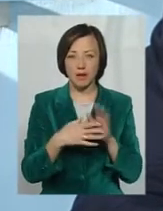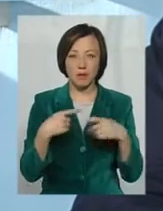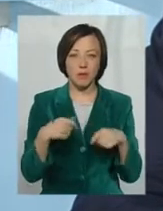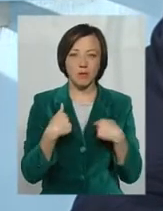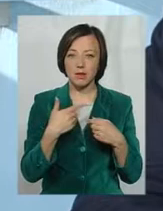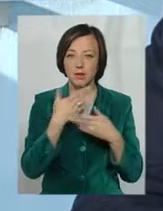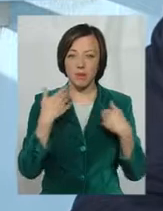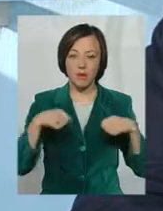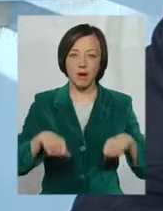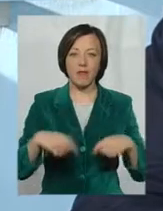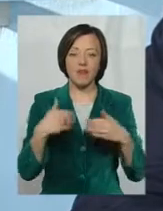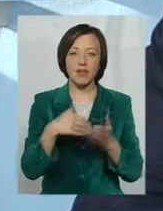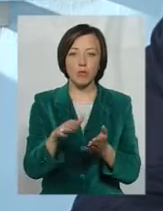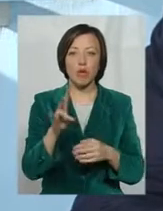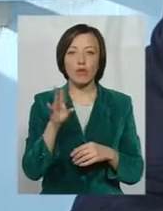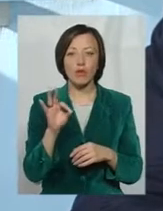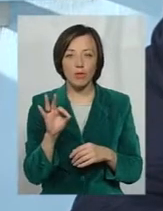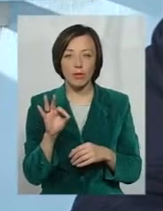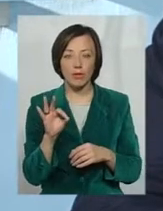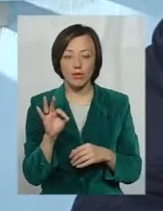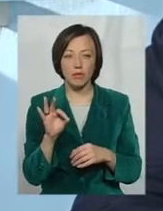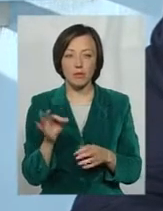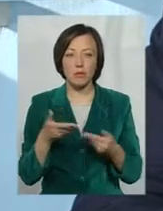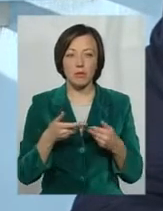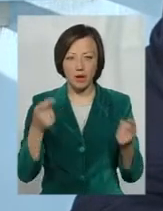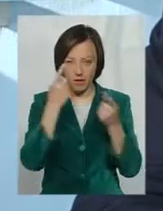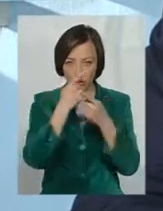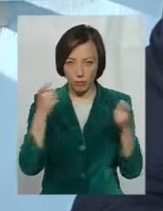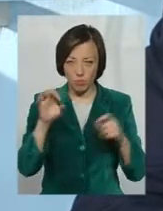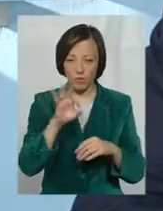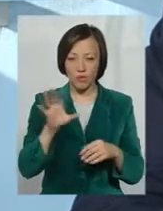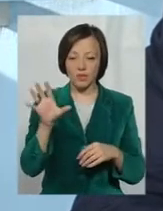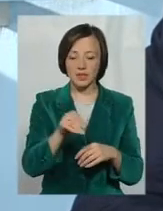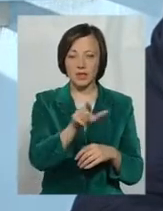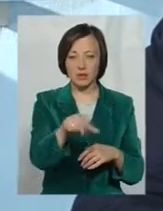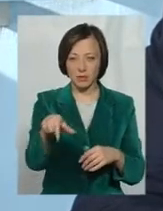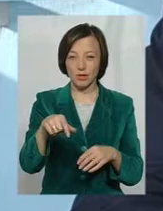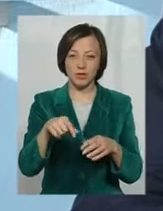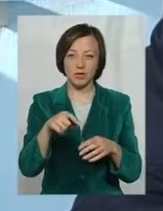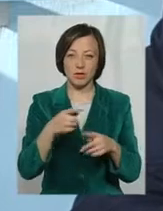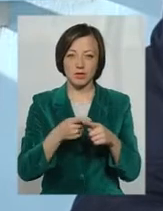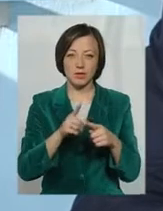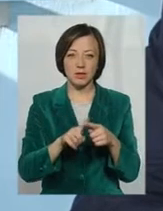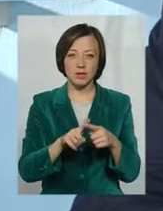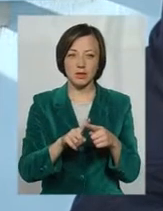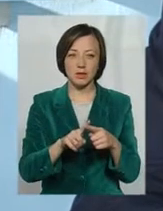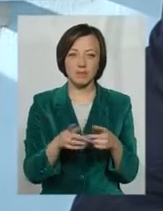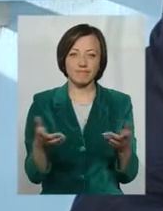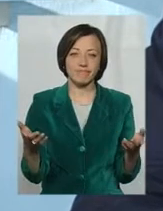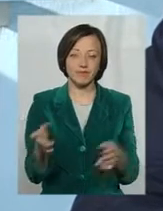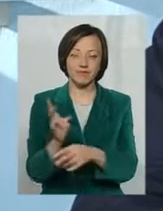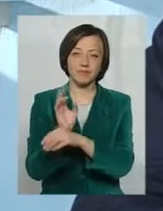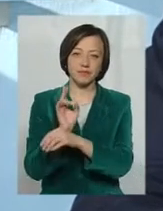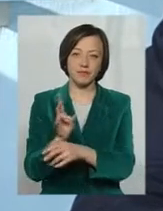права відмовити в цьому. Але, звичайно, ми інформуємо про це покупців. Як правило, це, як ви кажете, баласт, який